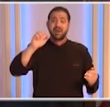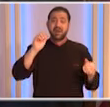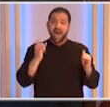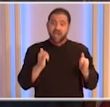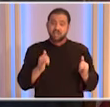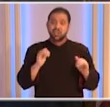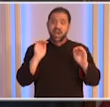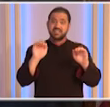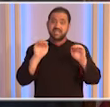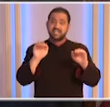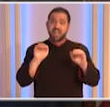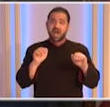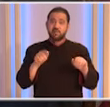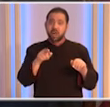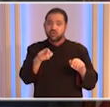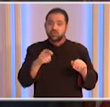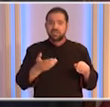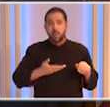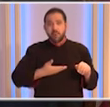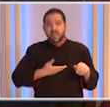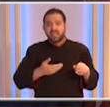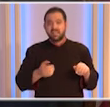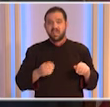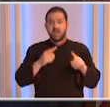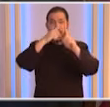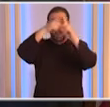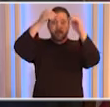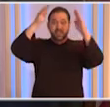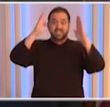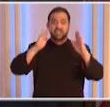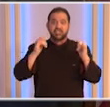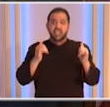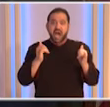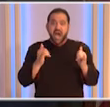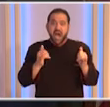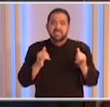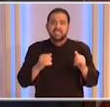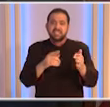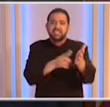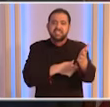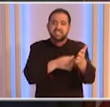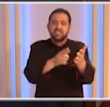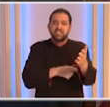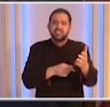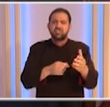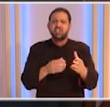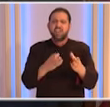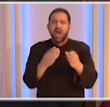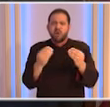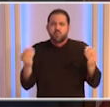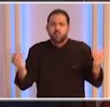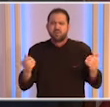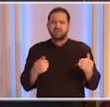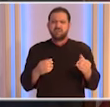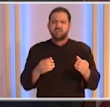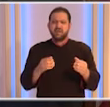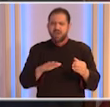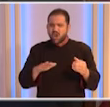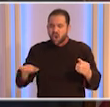așa acest părinte bisericesc, dar astăzi sângele câtor mii și milioane de Abel nevinovați strigă către